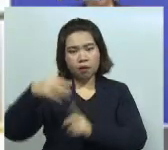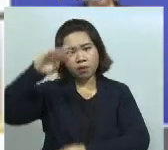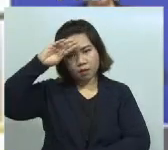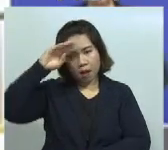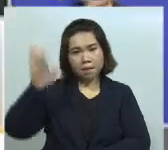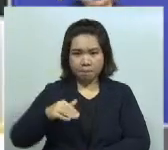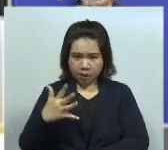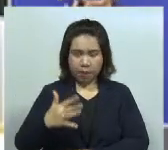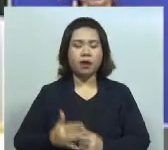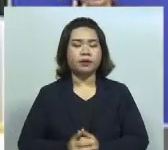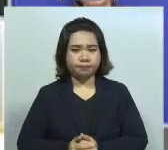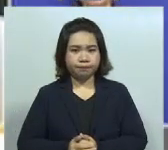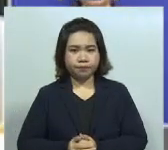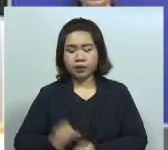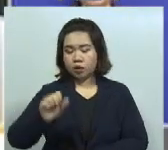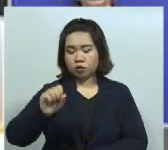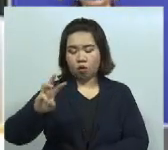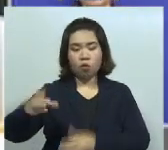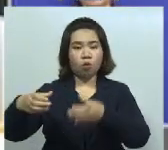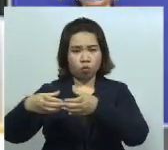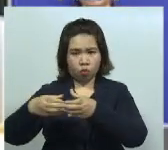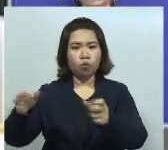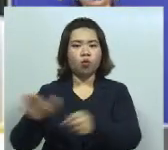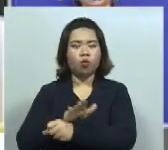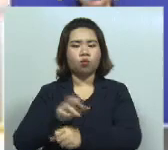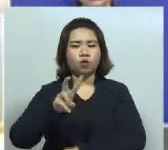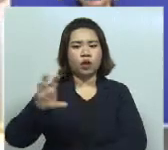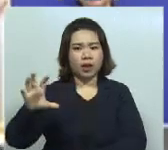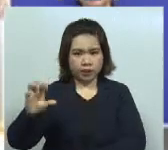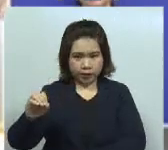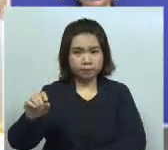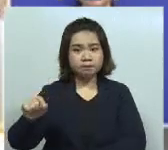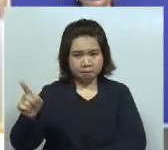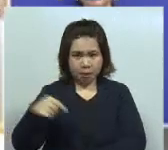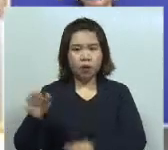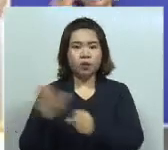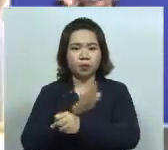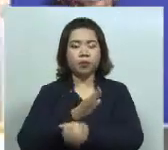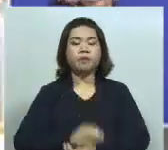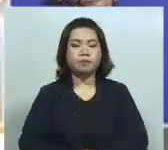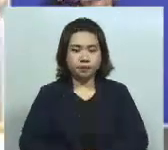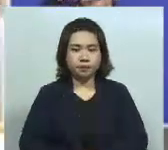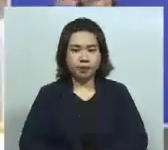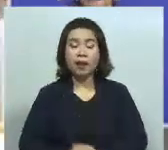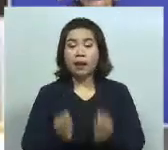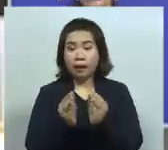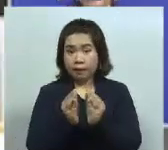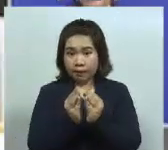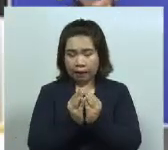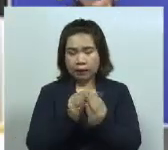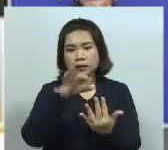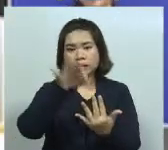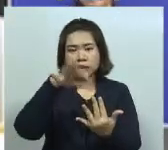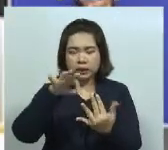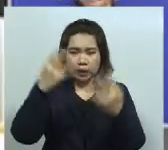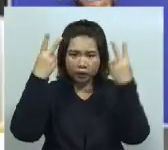ยส่วนสมาชิกวุฒิสภาก็เข้าร่วมประชุมครบทั้ง250คนสำหรับผลคะแนนที่ประชุมเลือกพลเ